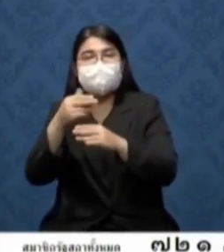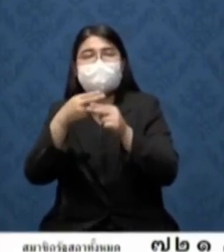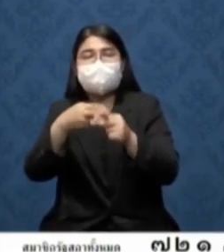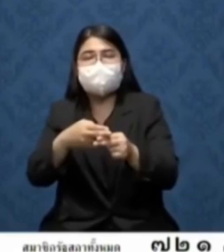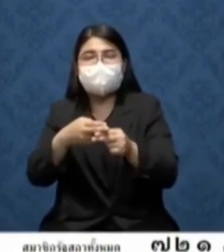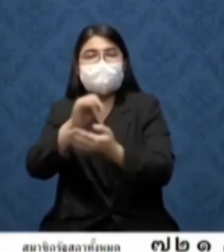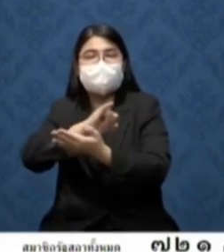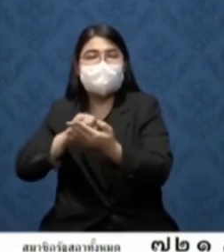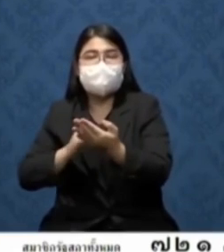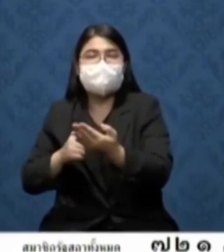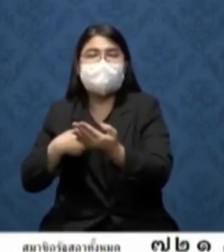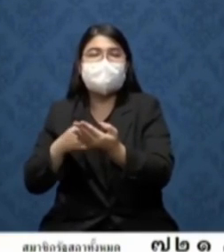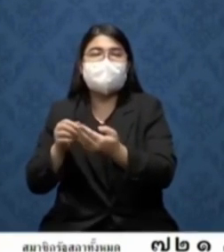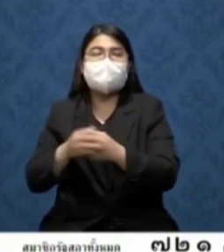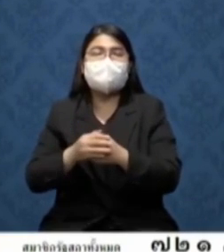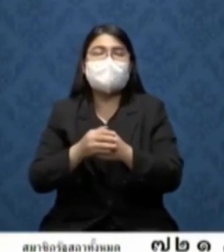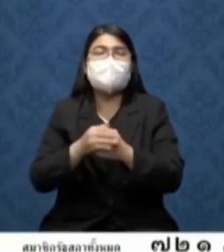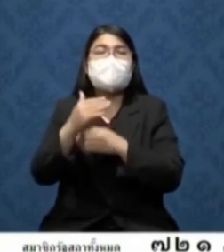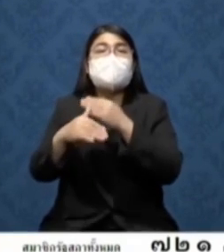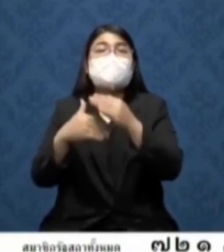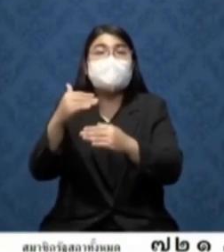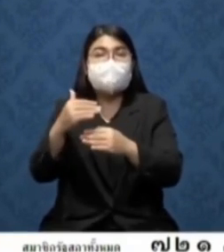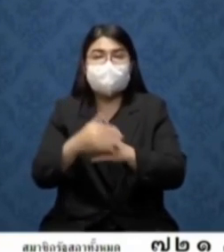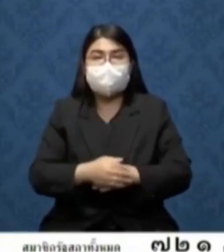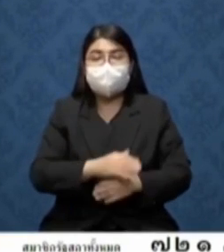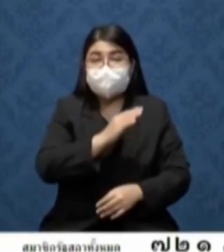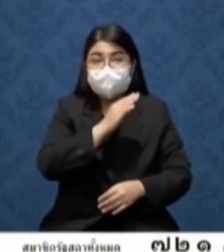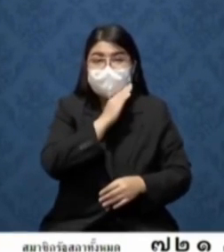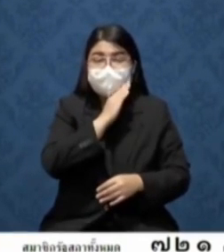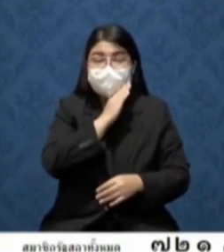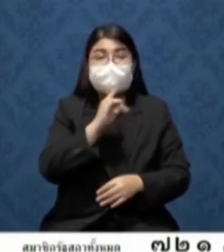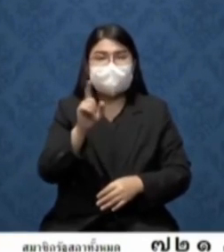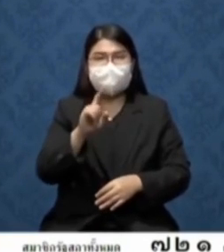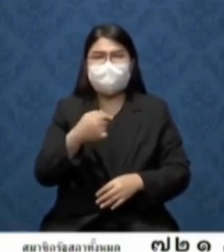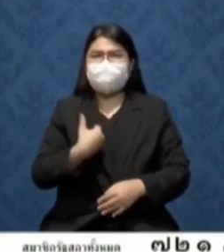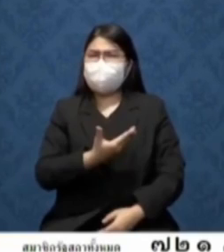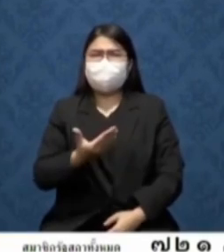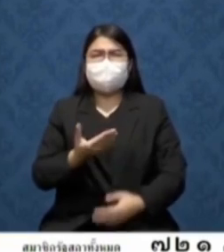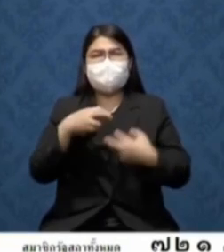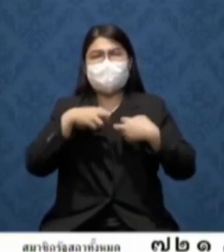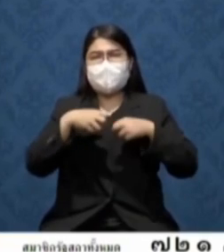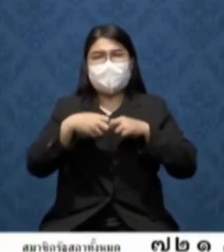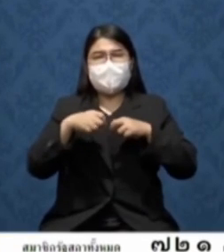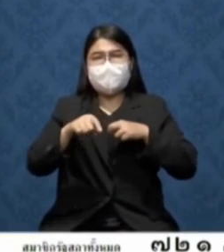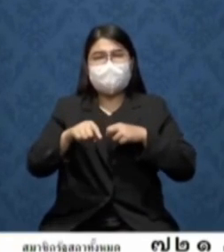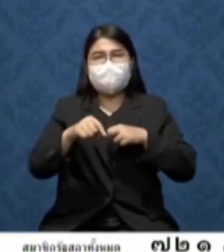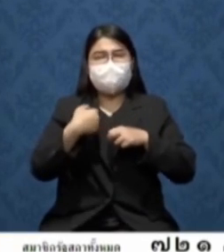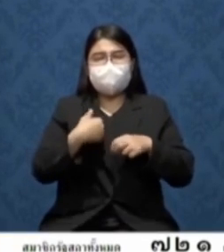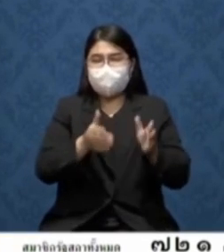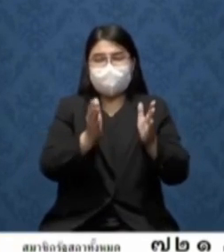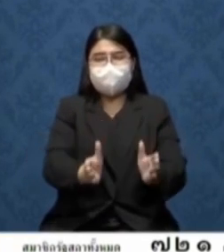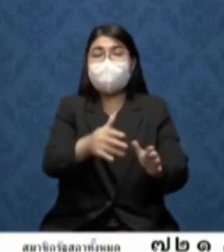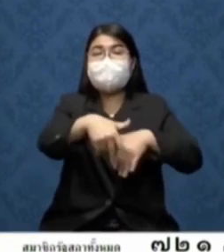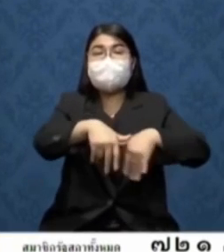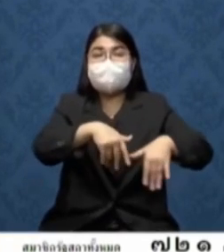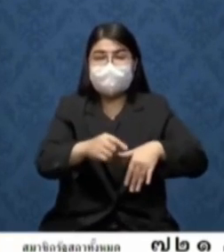เองไปข้างหน้าสมมติฐานคือไม่มีใครรู้ปัญหามากกว่าคนในพื้นที่คนในพื้นที่